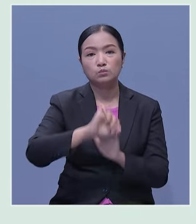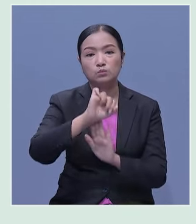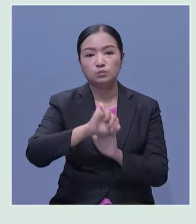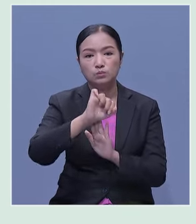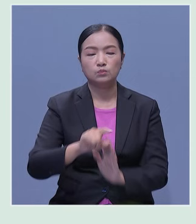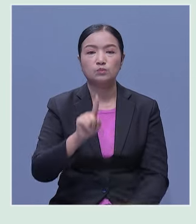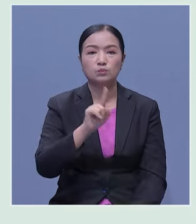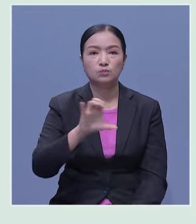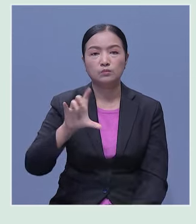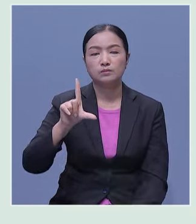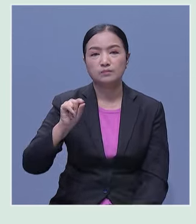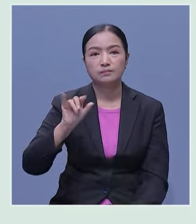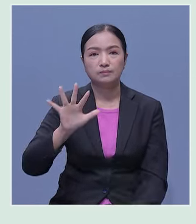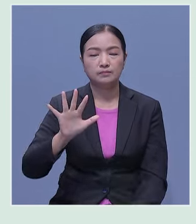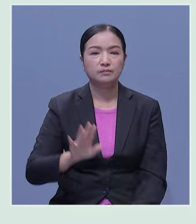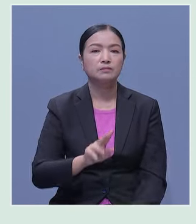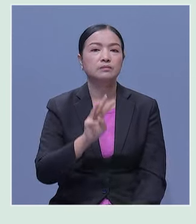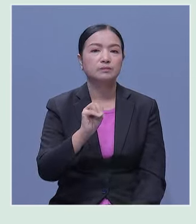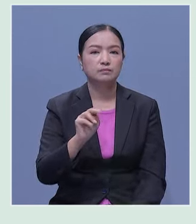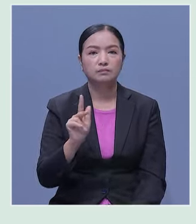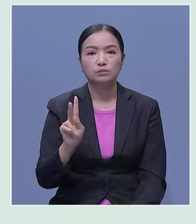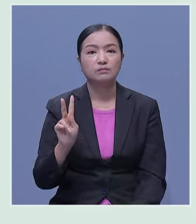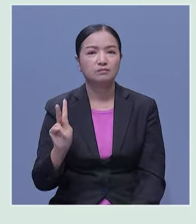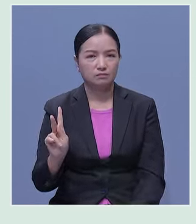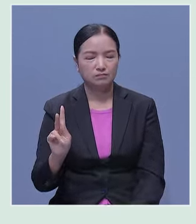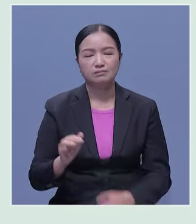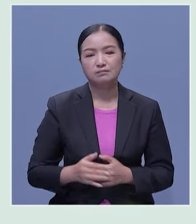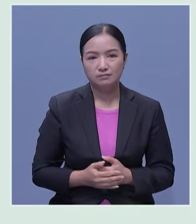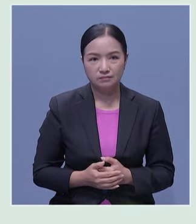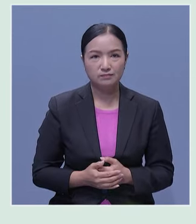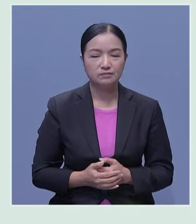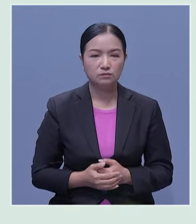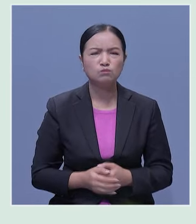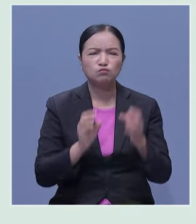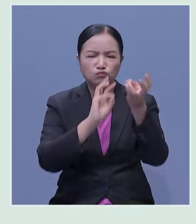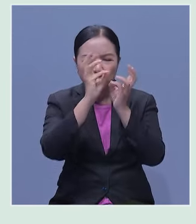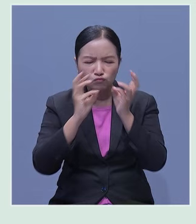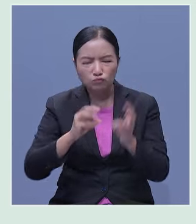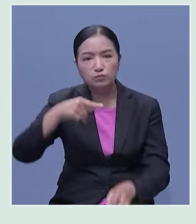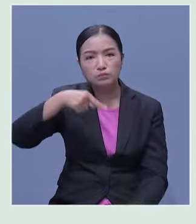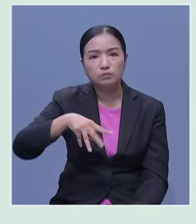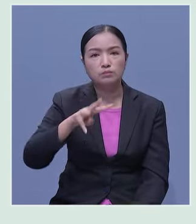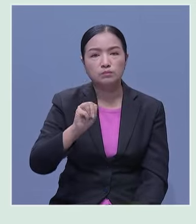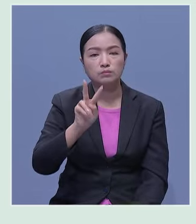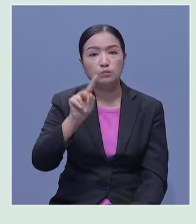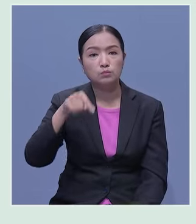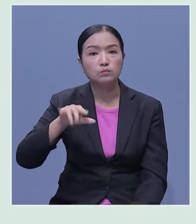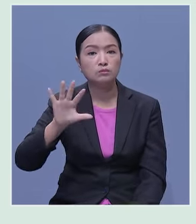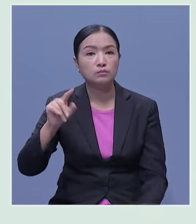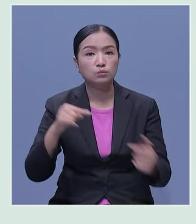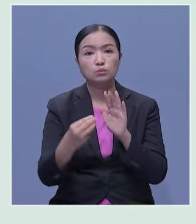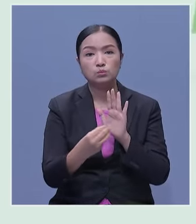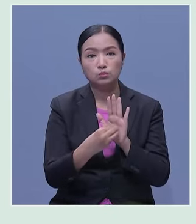ใหม่ 125 ไมโครกรัมต่อลูกบาศก์เมตรนะคะส่วนค่าฝุ่น PM2.5 ในกรุงเทพมหาน